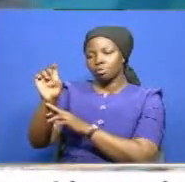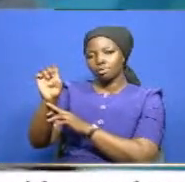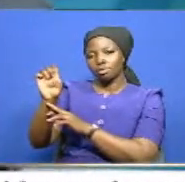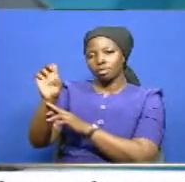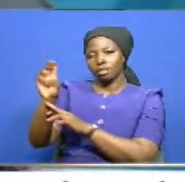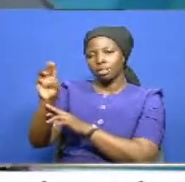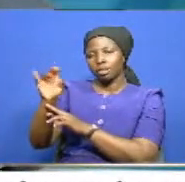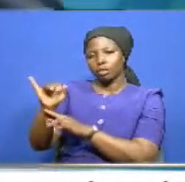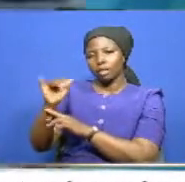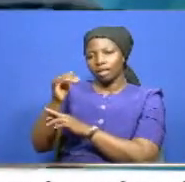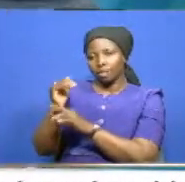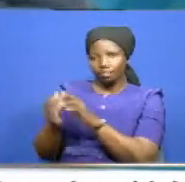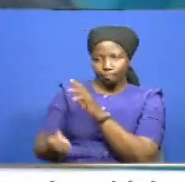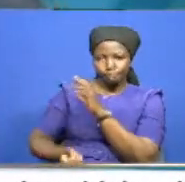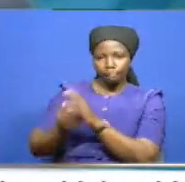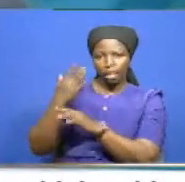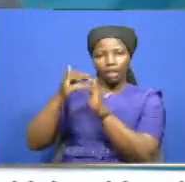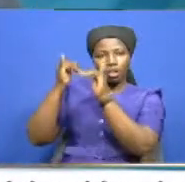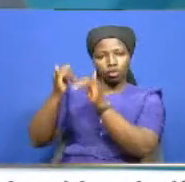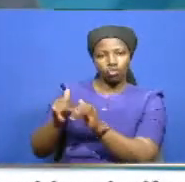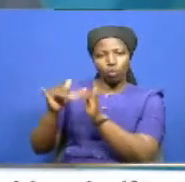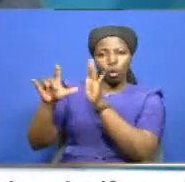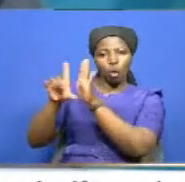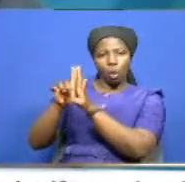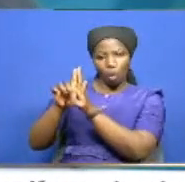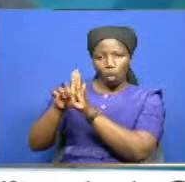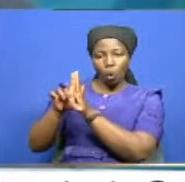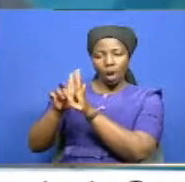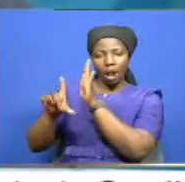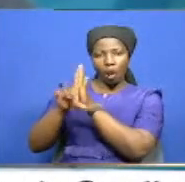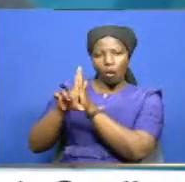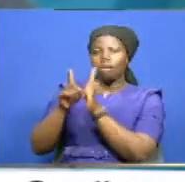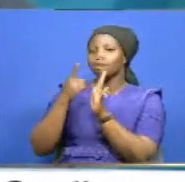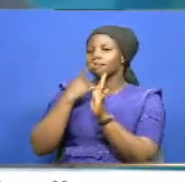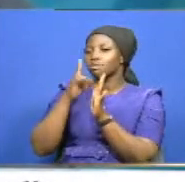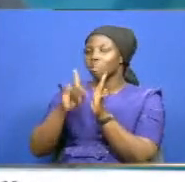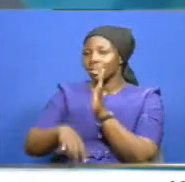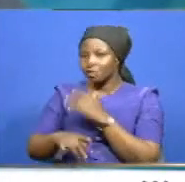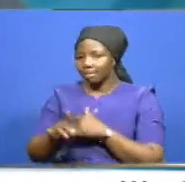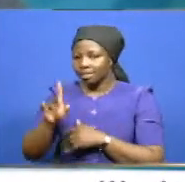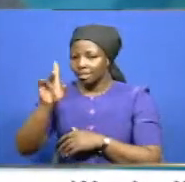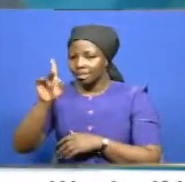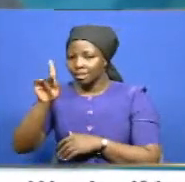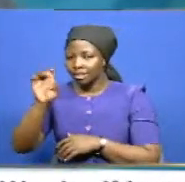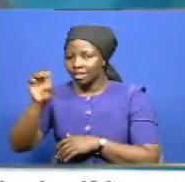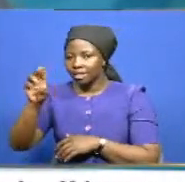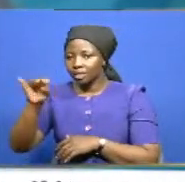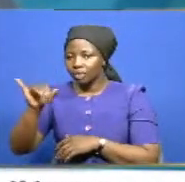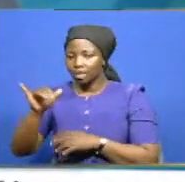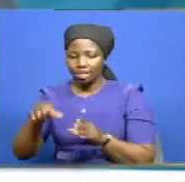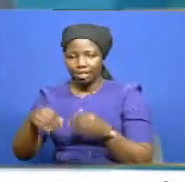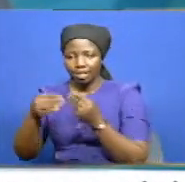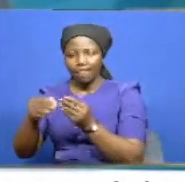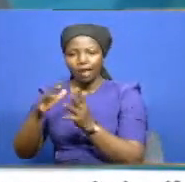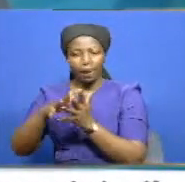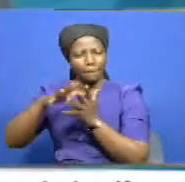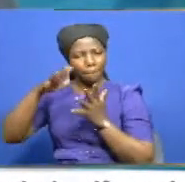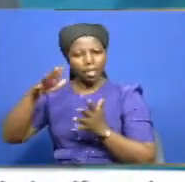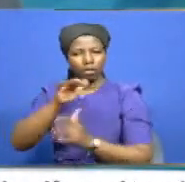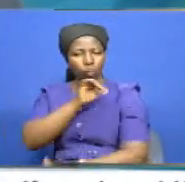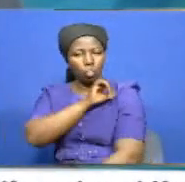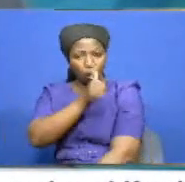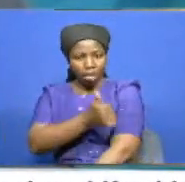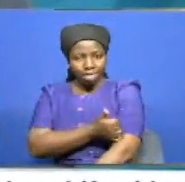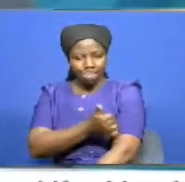sheria mpya, na hiyo sheria ikapewa sasa KEWI mamlaka kubwa ya kuwa, I would say, a